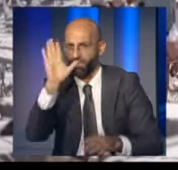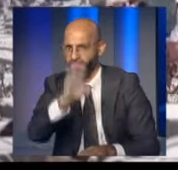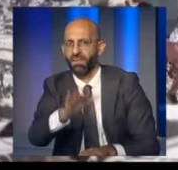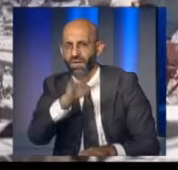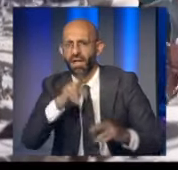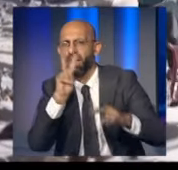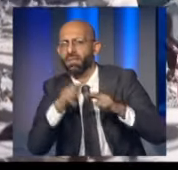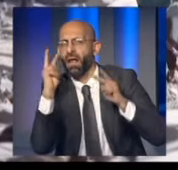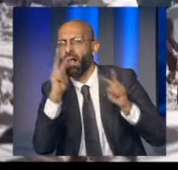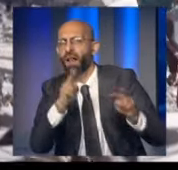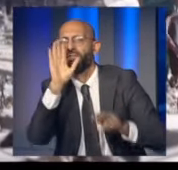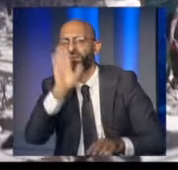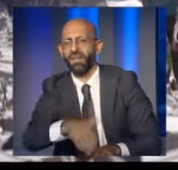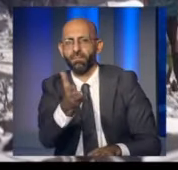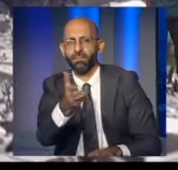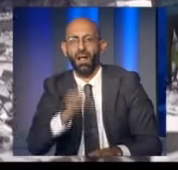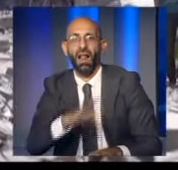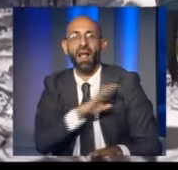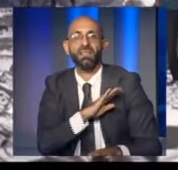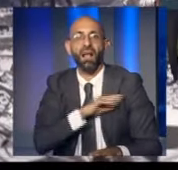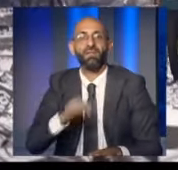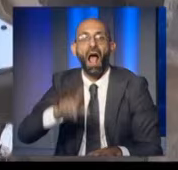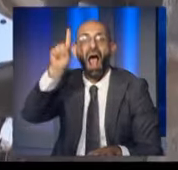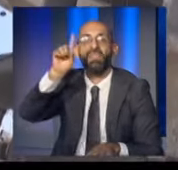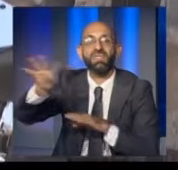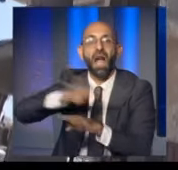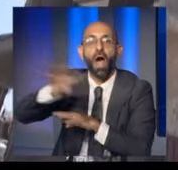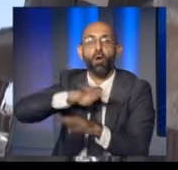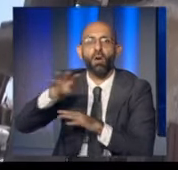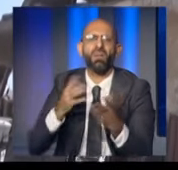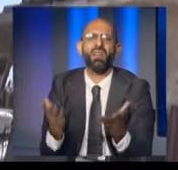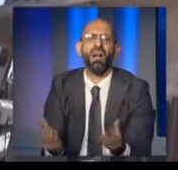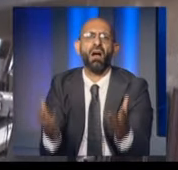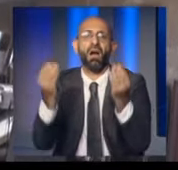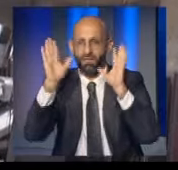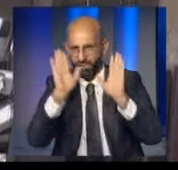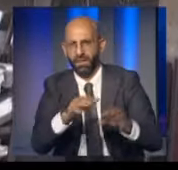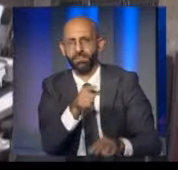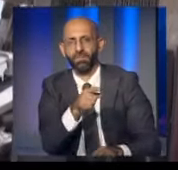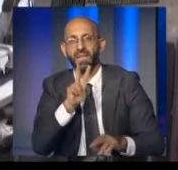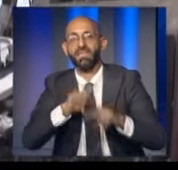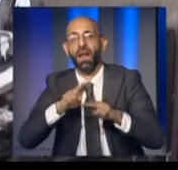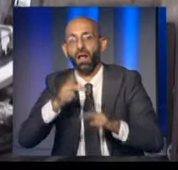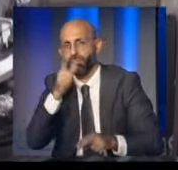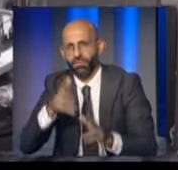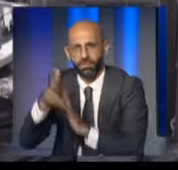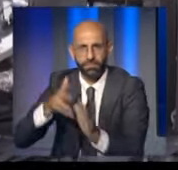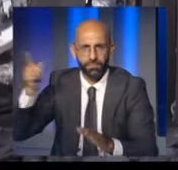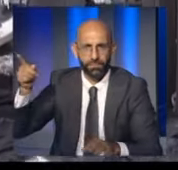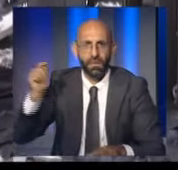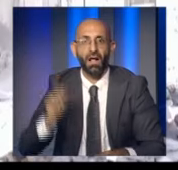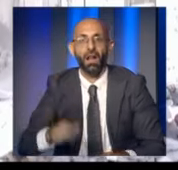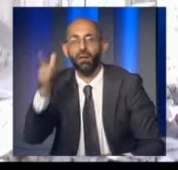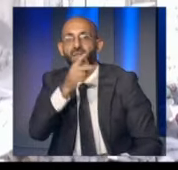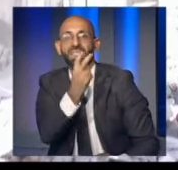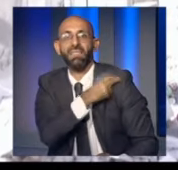رغم أشهر من القتال، مشيرة إلى أنه لا يزال في غزة آلاف الصواريخ وكميات كبيرة جدا من قذائف الهاون. وفي